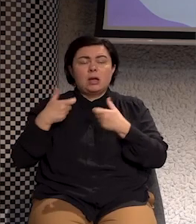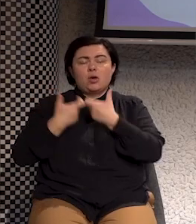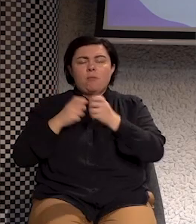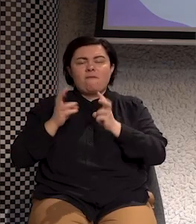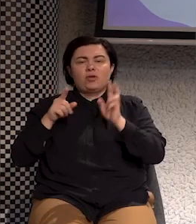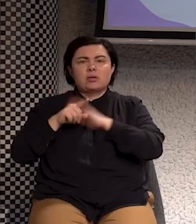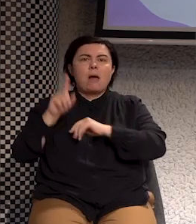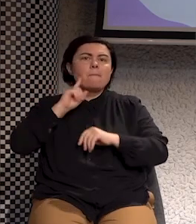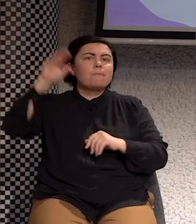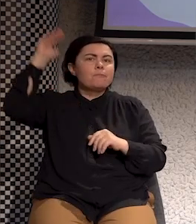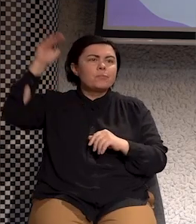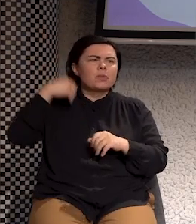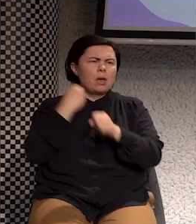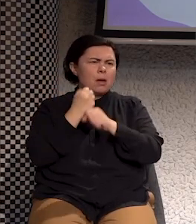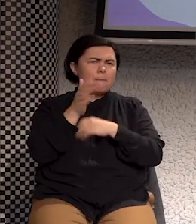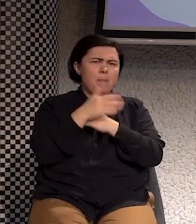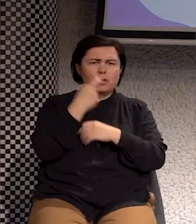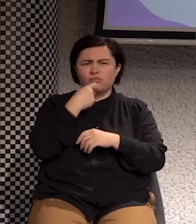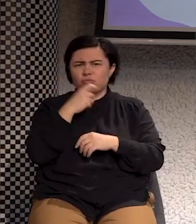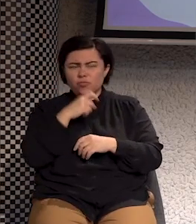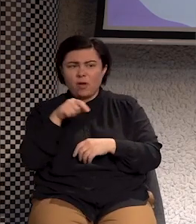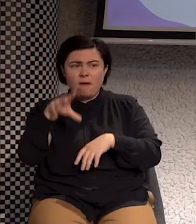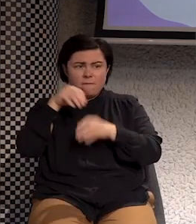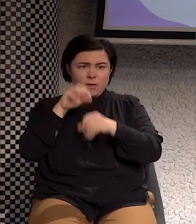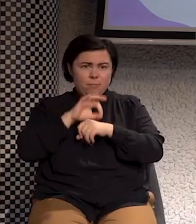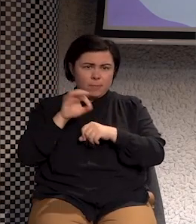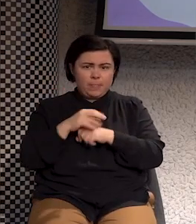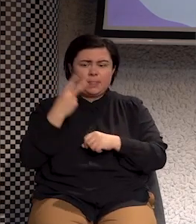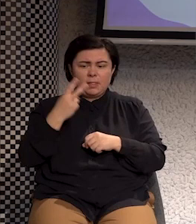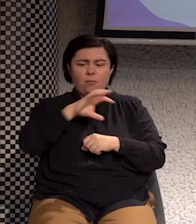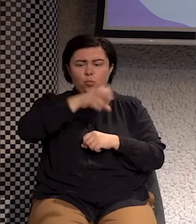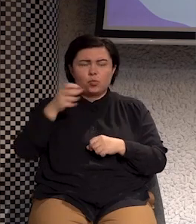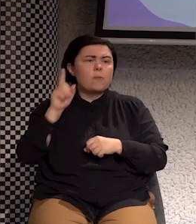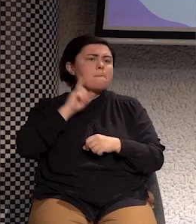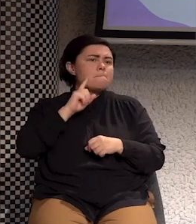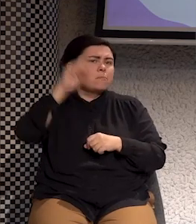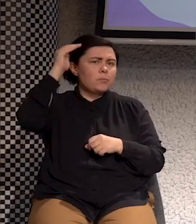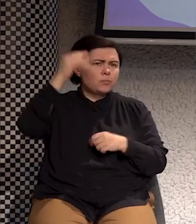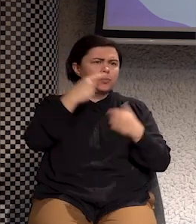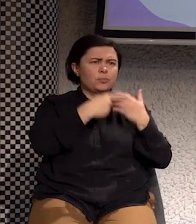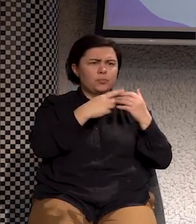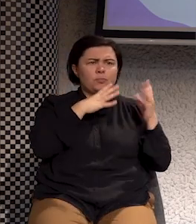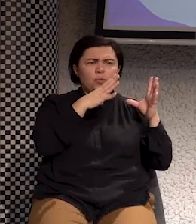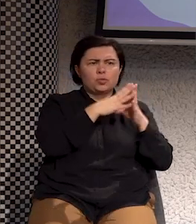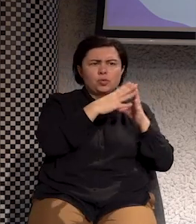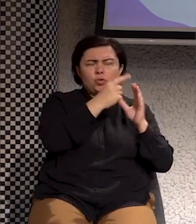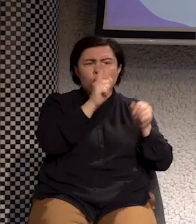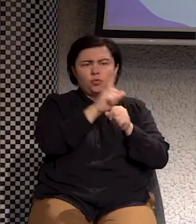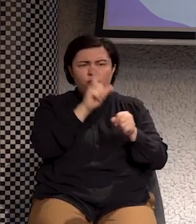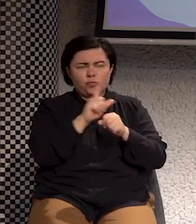mężczyzn. Ja pracowałem na przełomie marca i kwietnia w tym projekcie z dwiema grupami mężczyzn. Każda z nich liczyła około 10 do 12